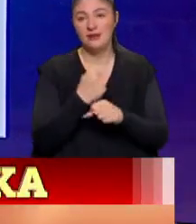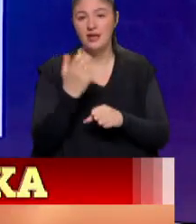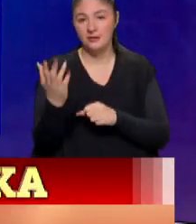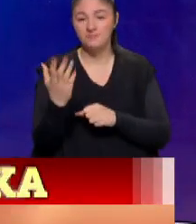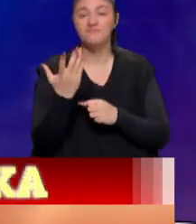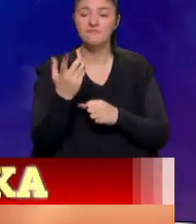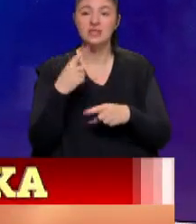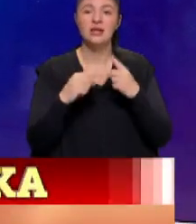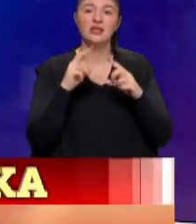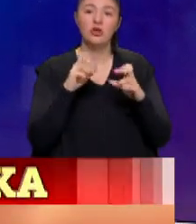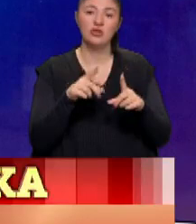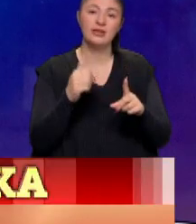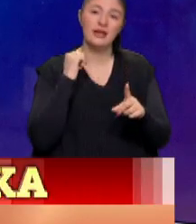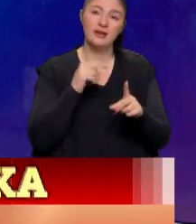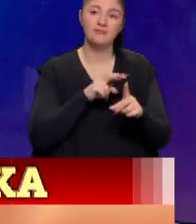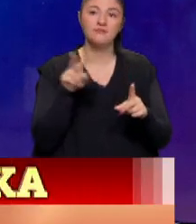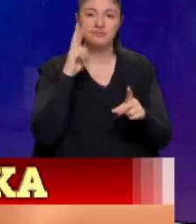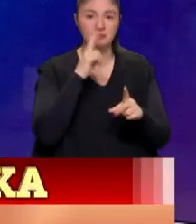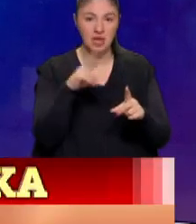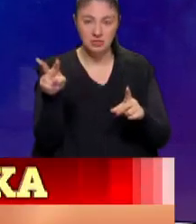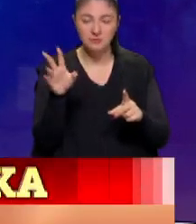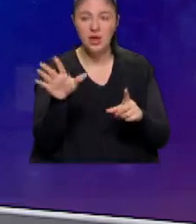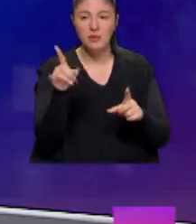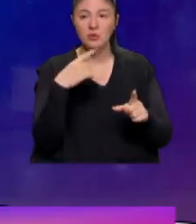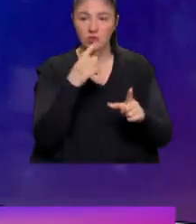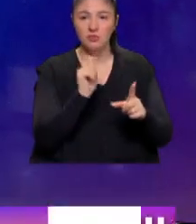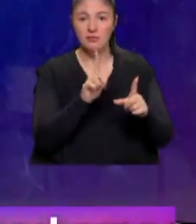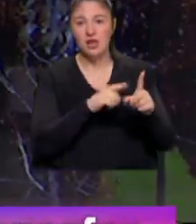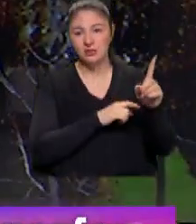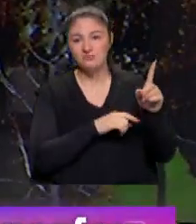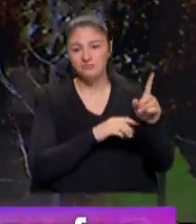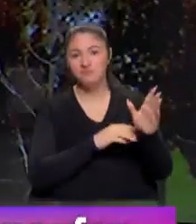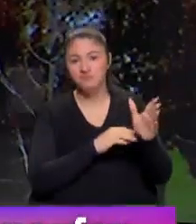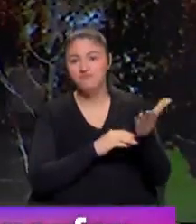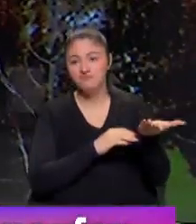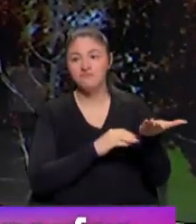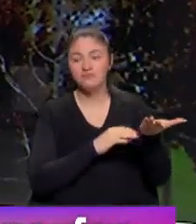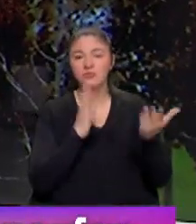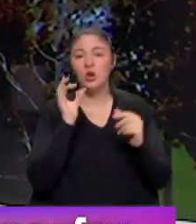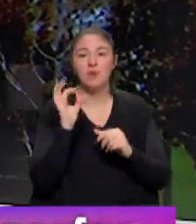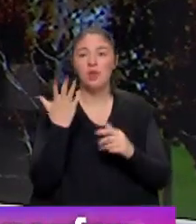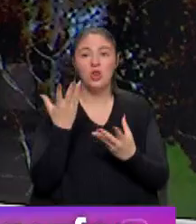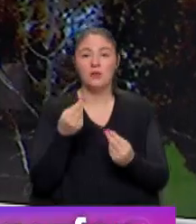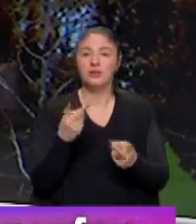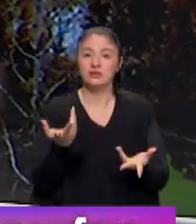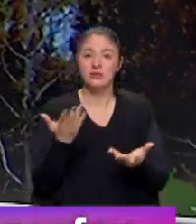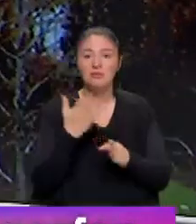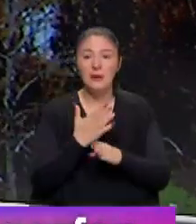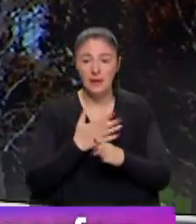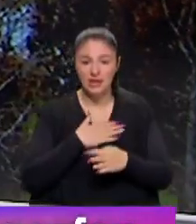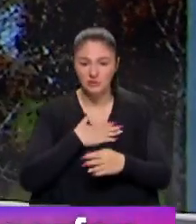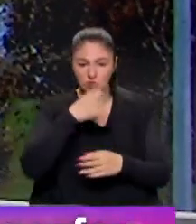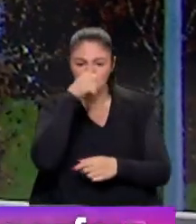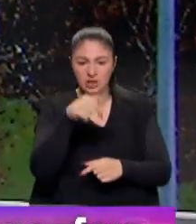Yerlikaya'nın. Siyaset konusuna tekrar geri dönelim ama bunu konuşmamız da gerekiyor. Daha önemli ne olabilir?